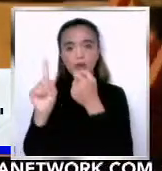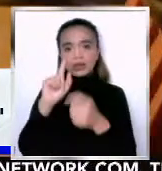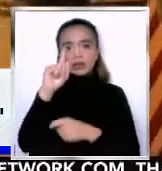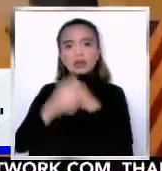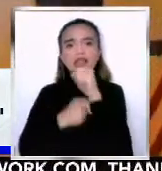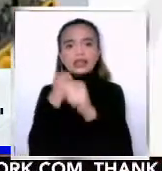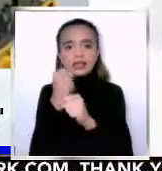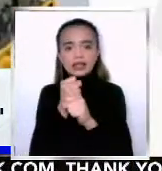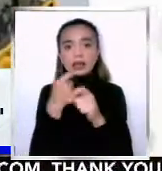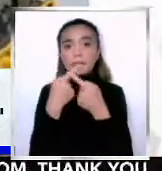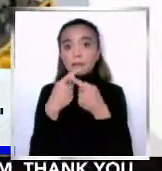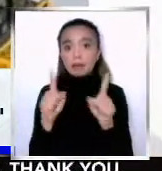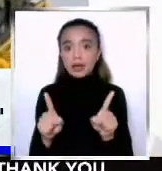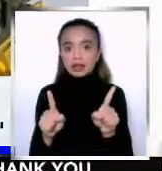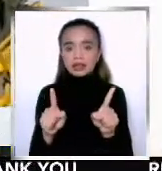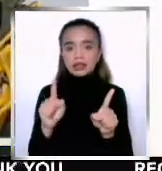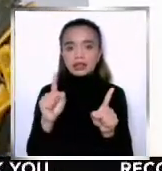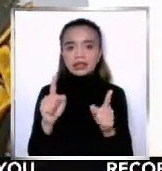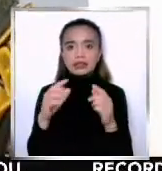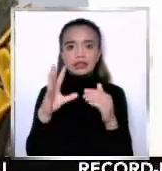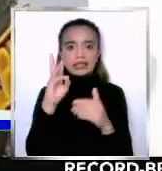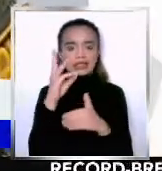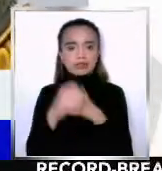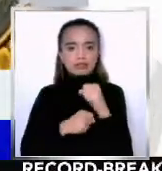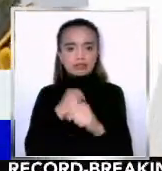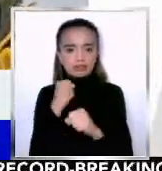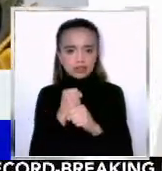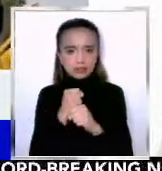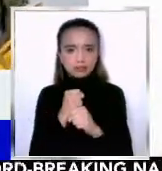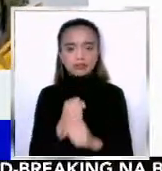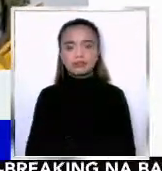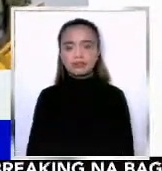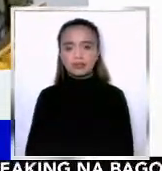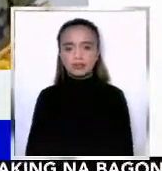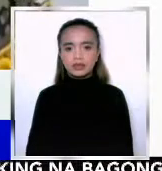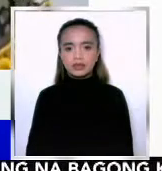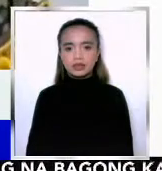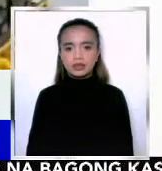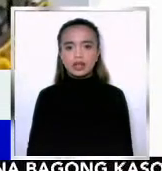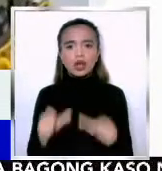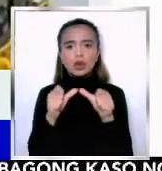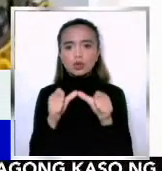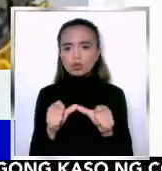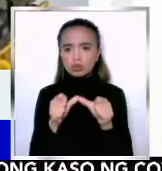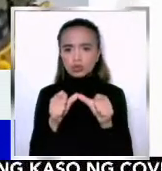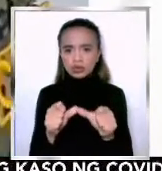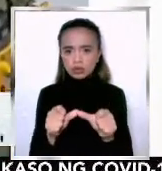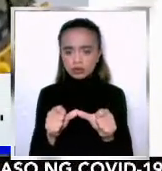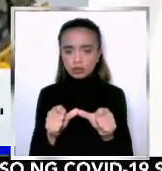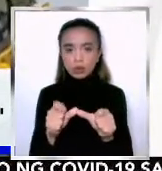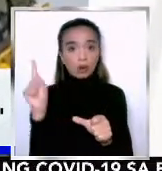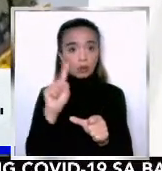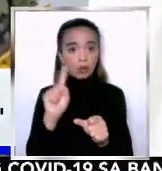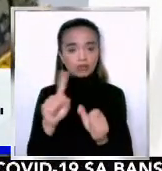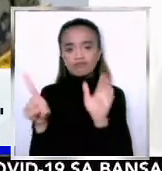ng anim na taon. Tuloy-tuloy po itong ating pagpapatupad ng COMELEC gun ban at iba pa pong mga checkpoint operations